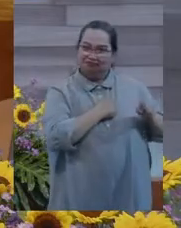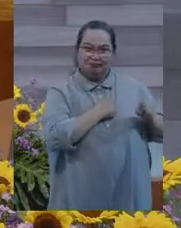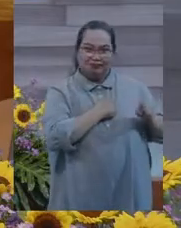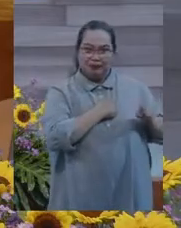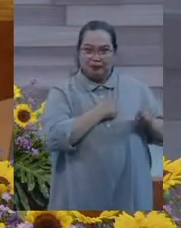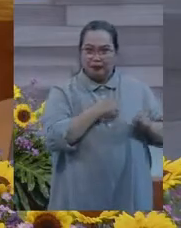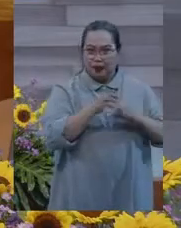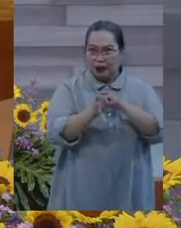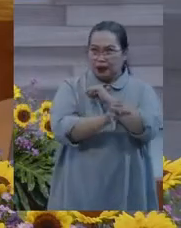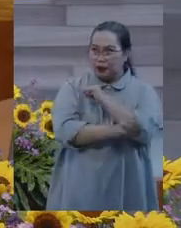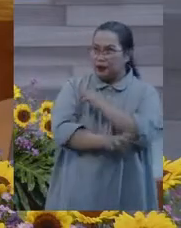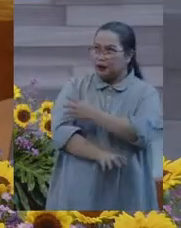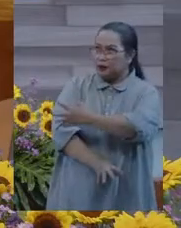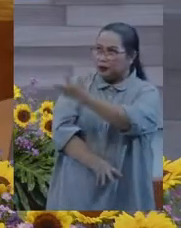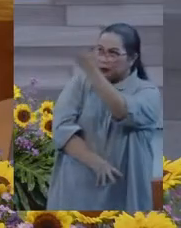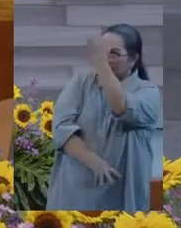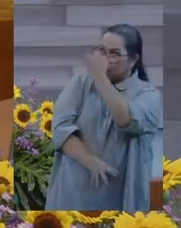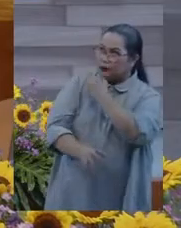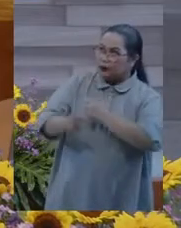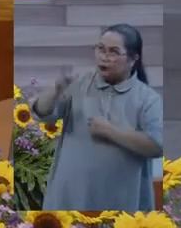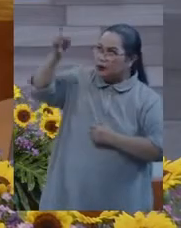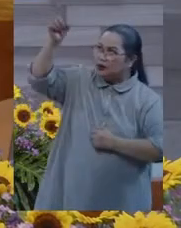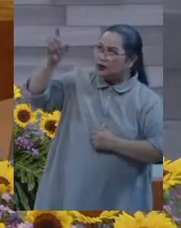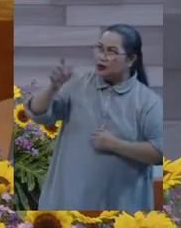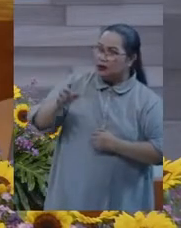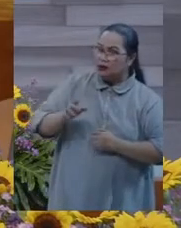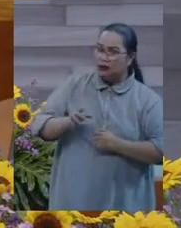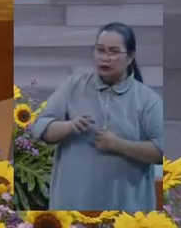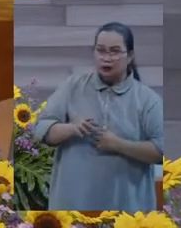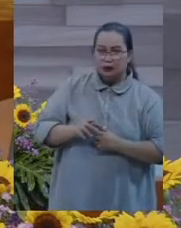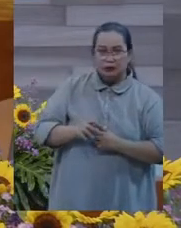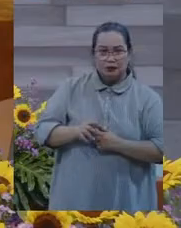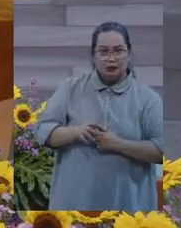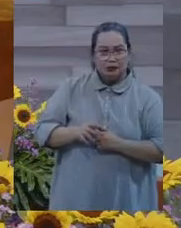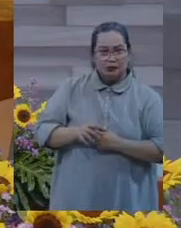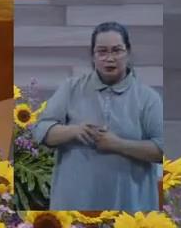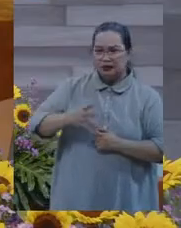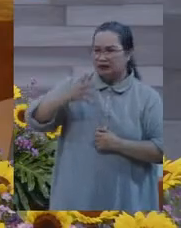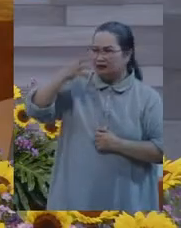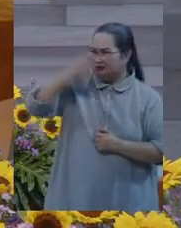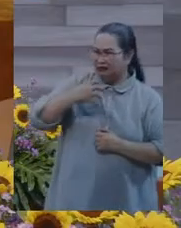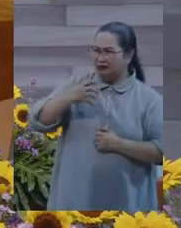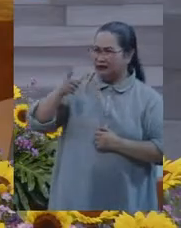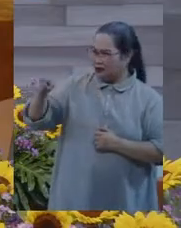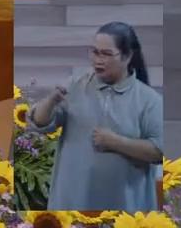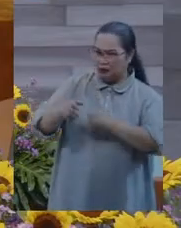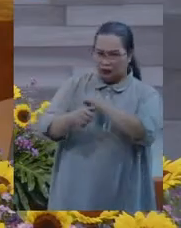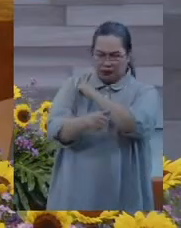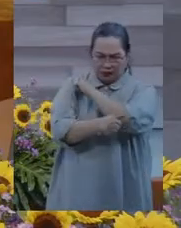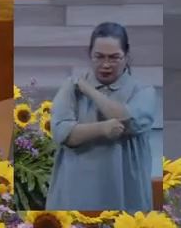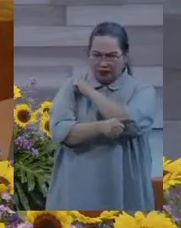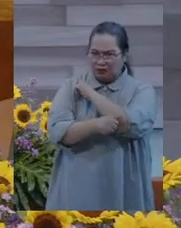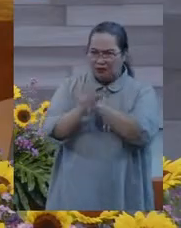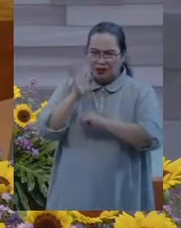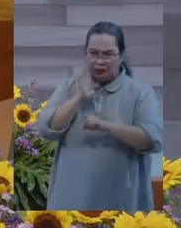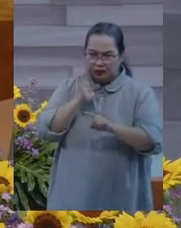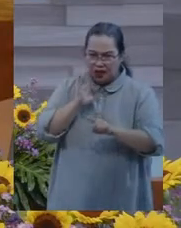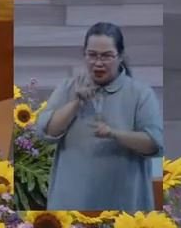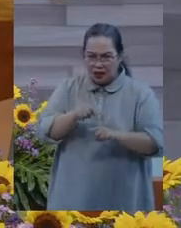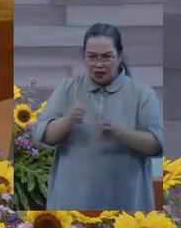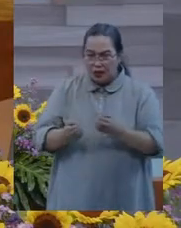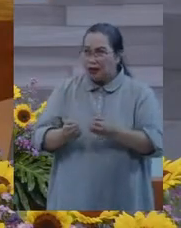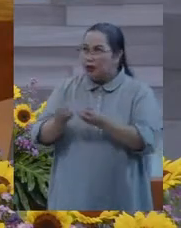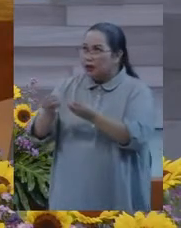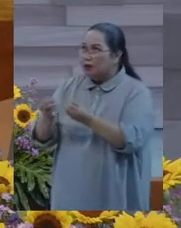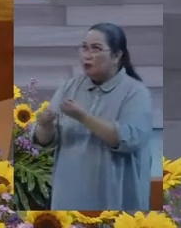Nagalit siya. Nagalit siya sa Diyos. Nagalit siya sa kapatid niya na tinanggap ng Panginoon ang